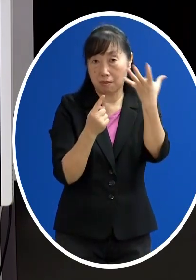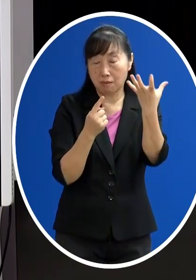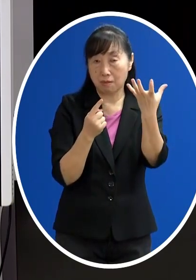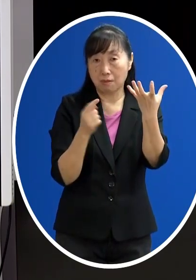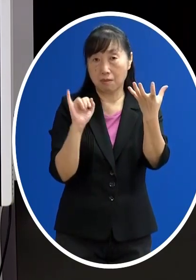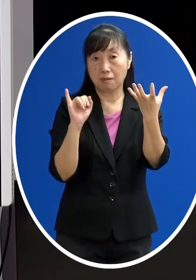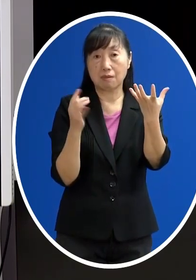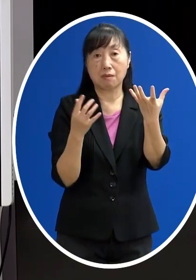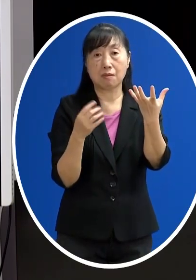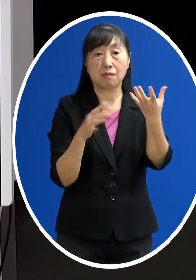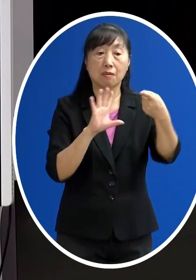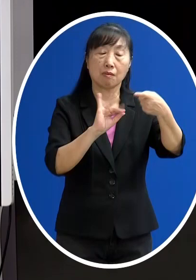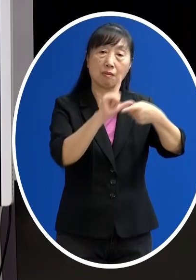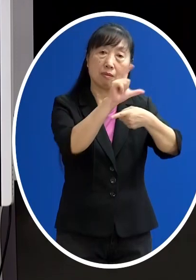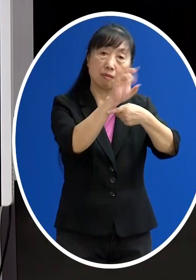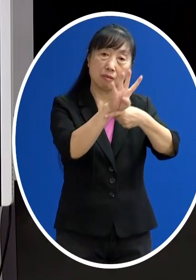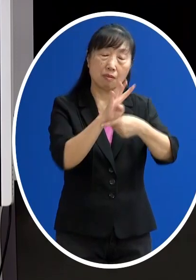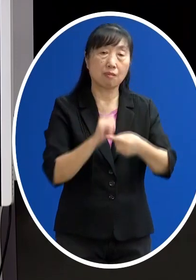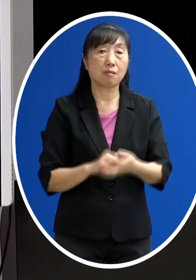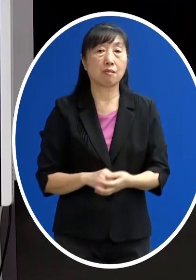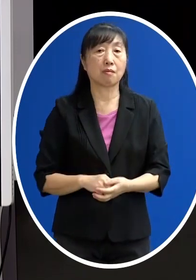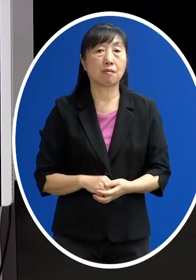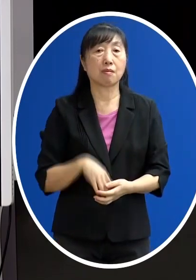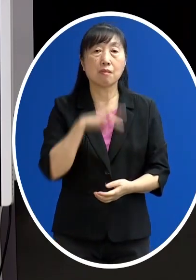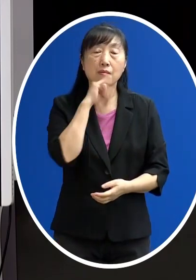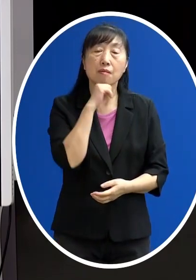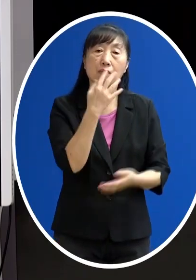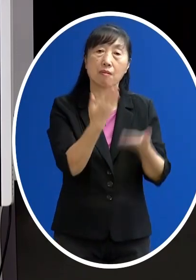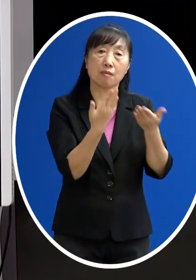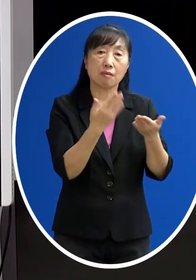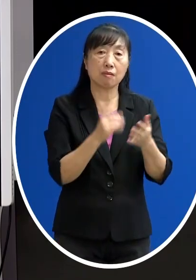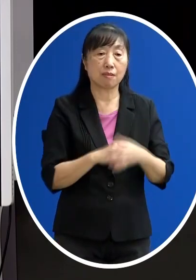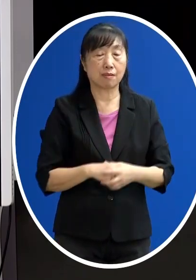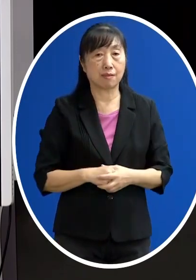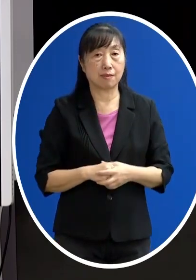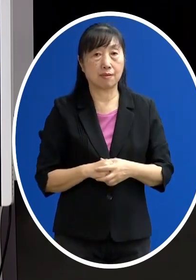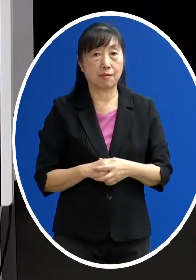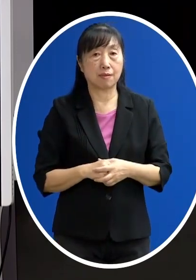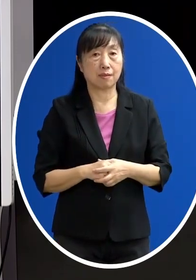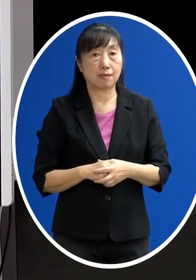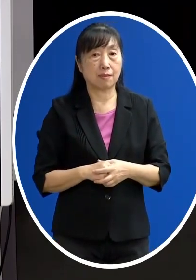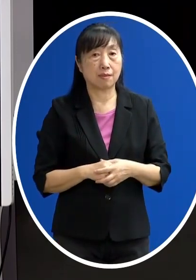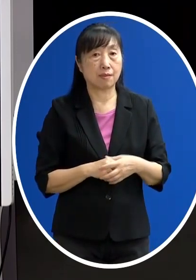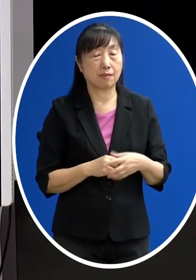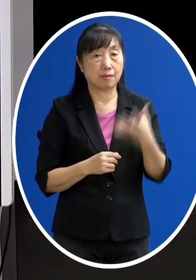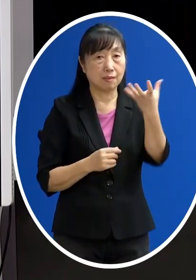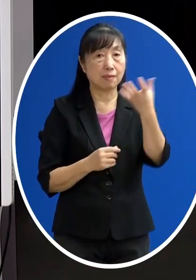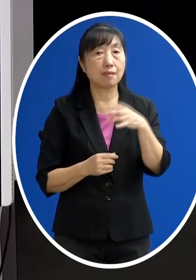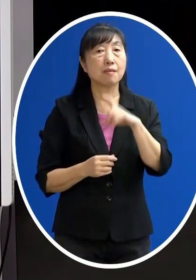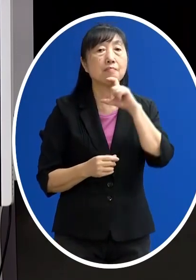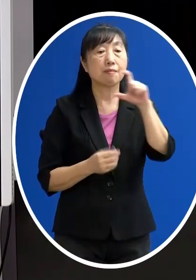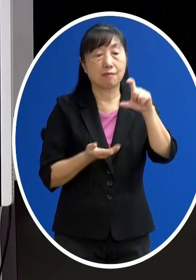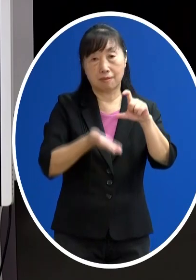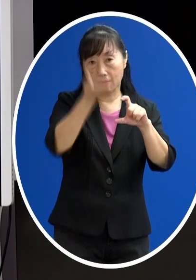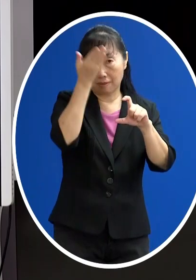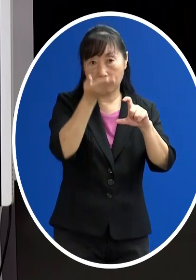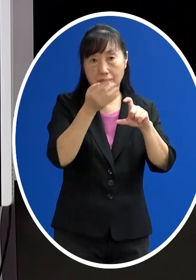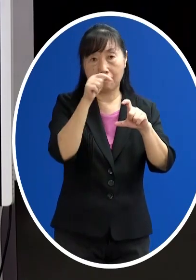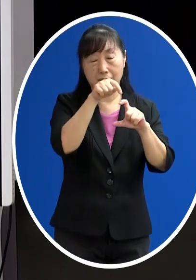概6/4左右。那年龄的分布里面可以看到，主要还是60岁以上